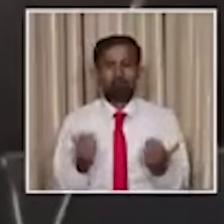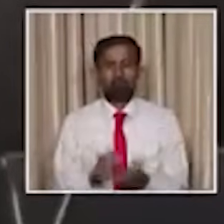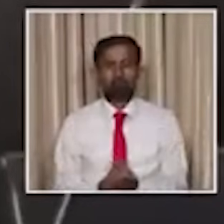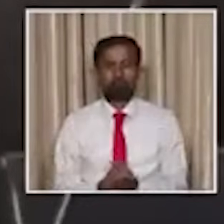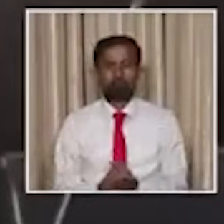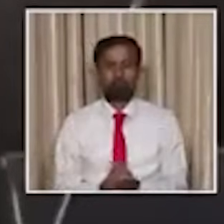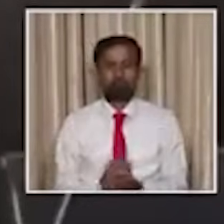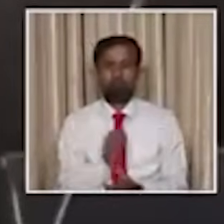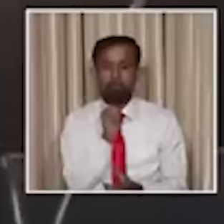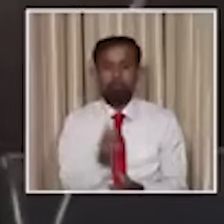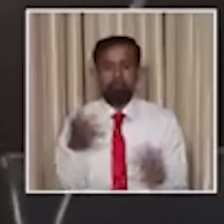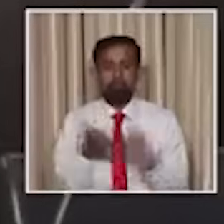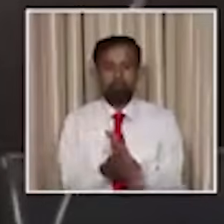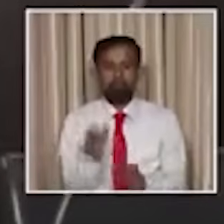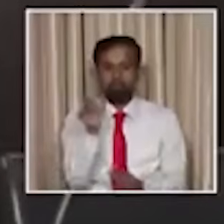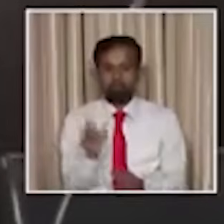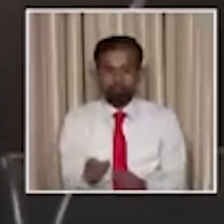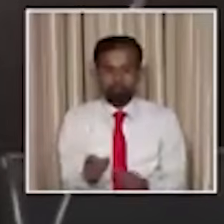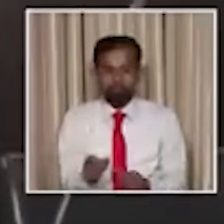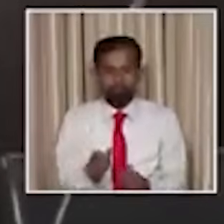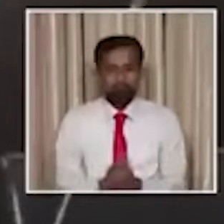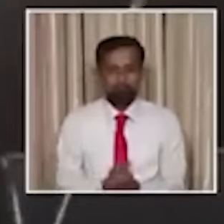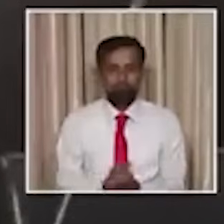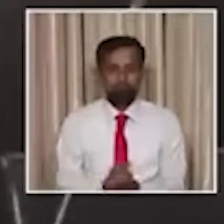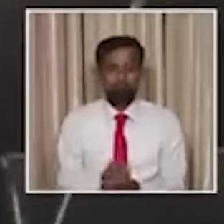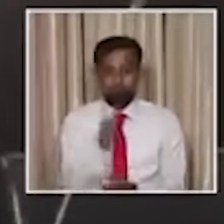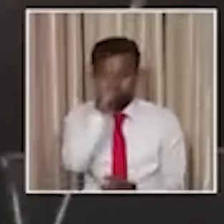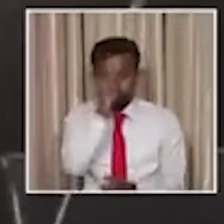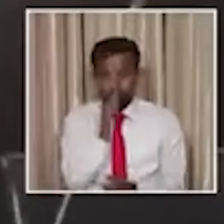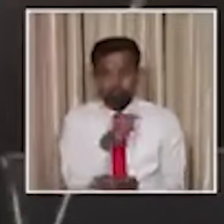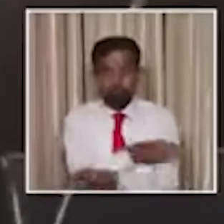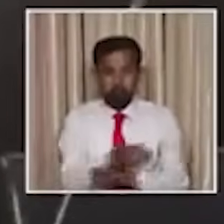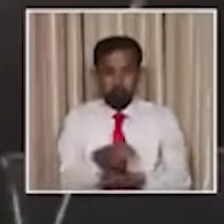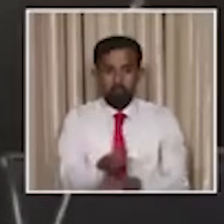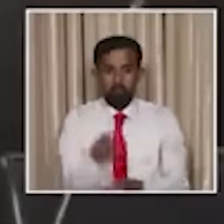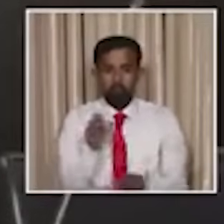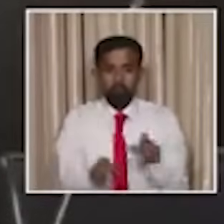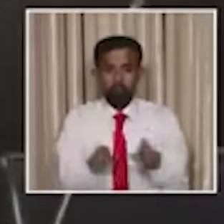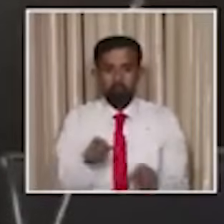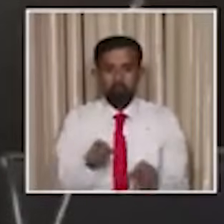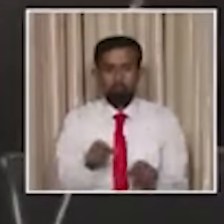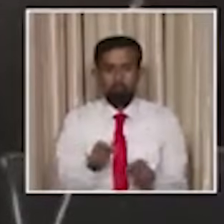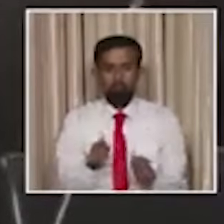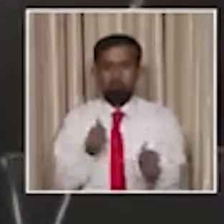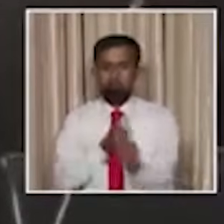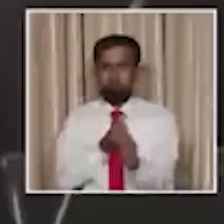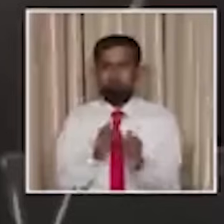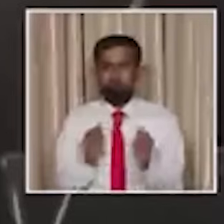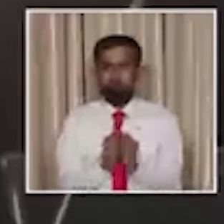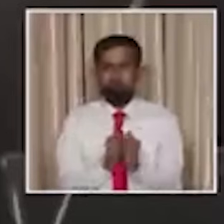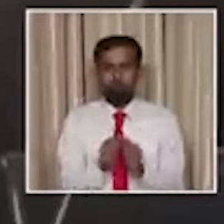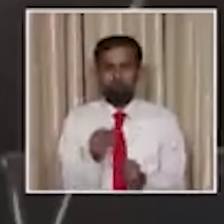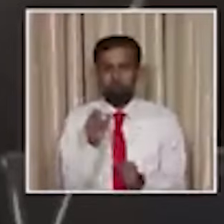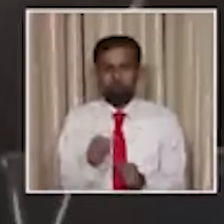சூத்திரதாரிகளை, சதிகாரர்களை, இந்த சதிக்கு பின்னால் இருந்தவர்களை கண்டுபிடிப்பதற்கு ஜனாதிபதி அவர்கள் உண்மையான விசாரணையை தொடர வேண்டும்.